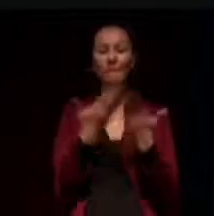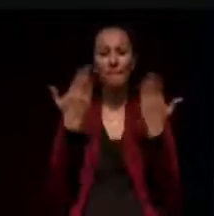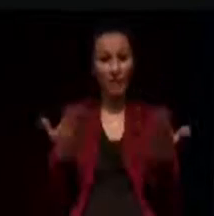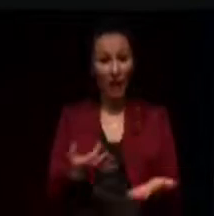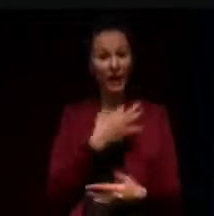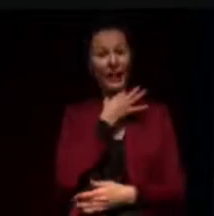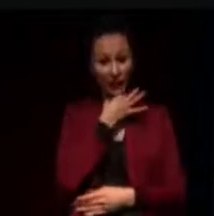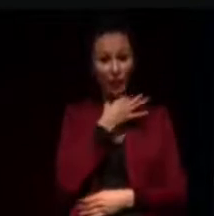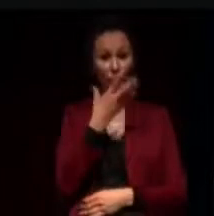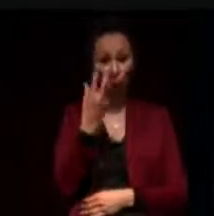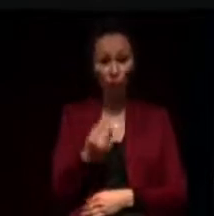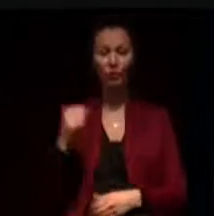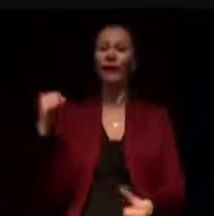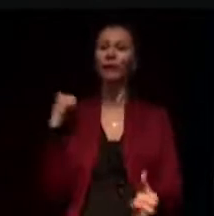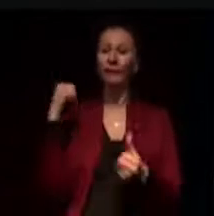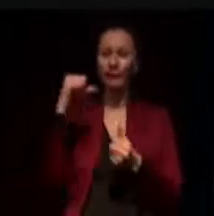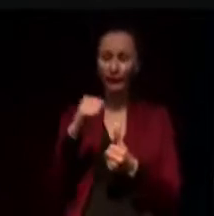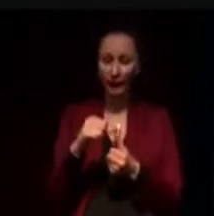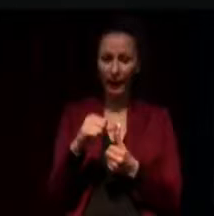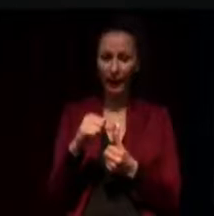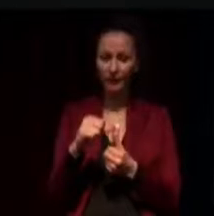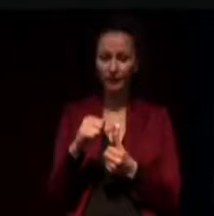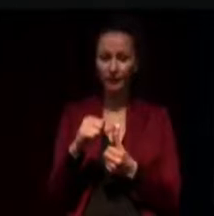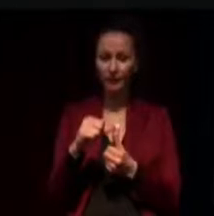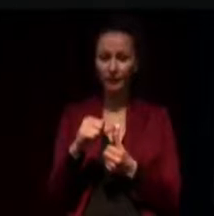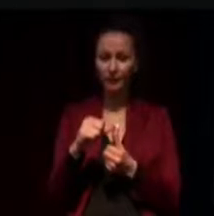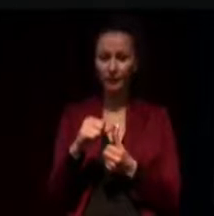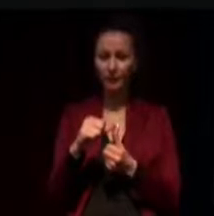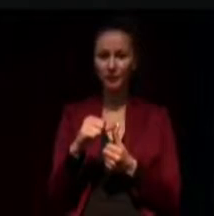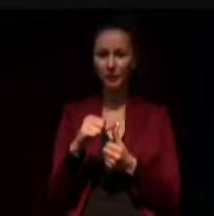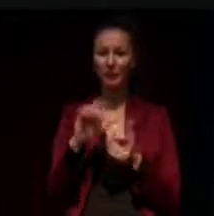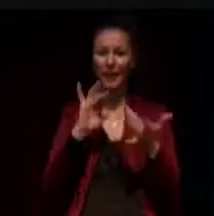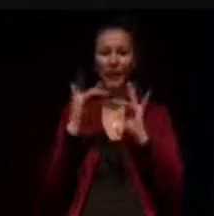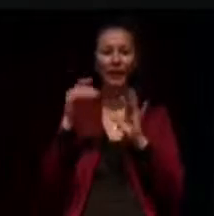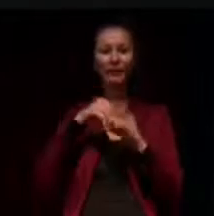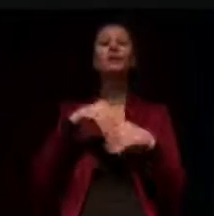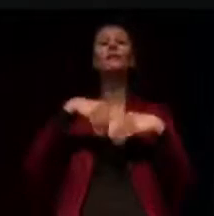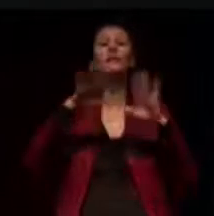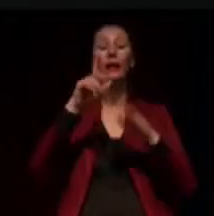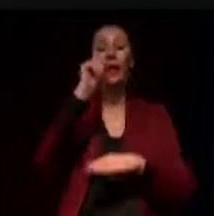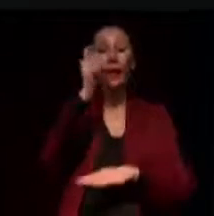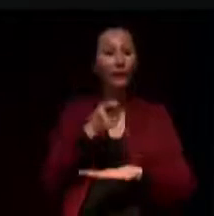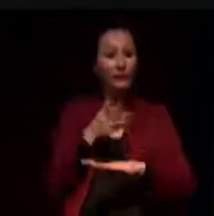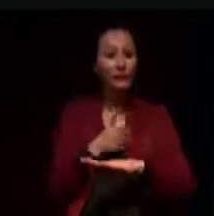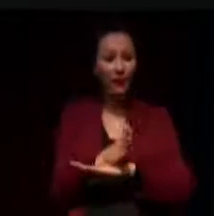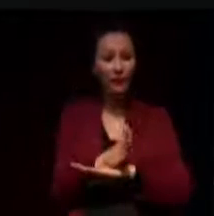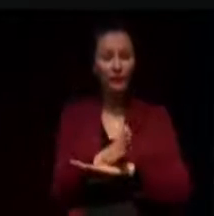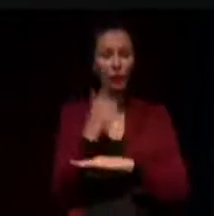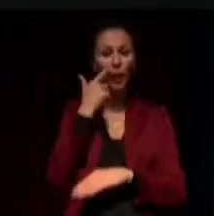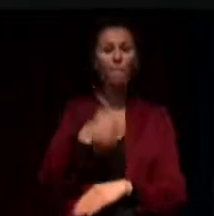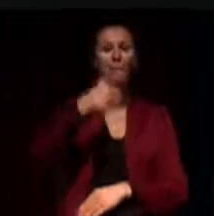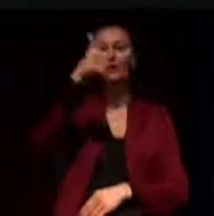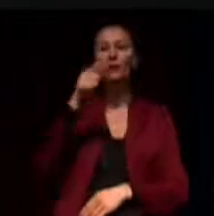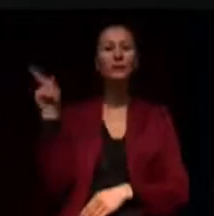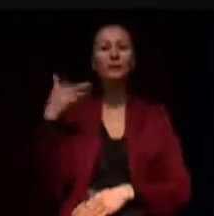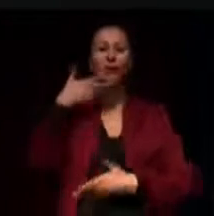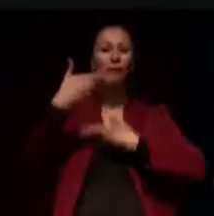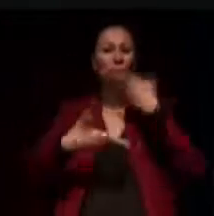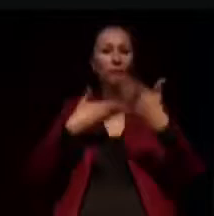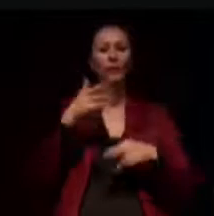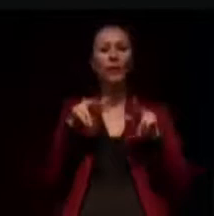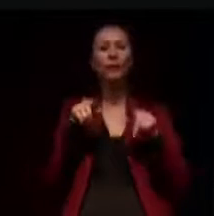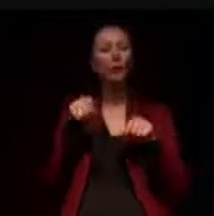eğer ihtiyaç olursa yine mi sanal değil diğerlerine yapacağım ama esas itibariyle başkanımızın da söz ettiği